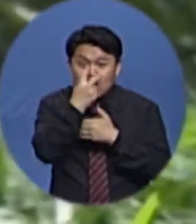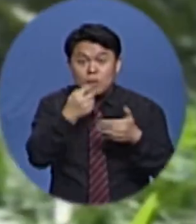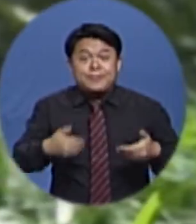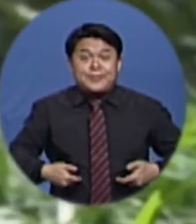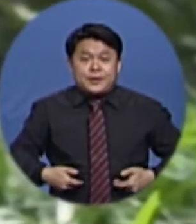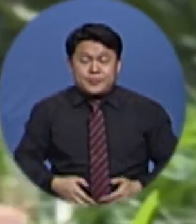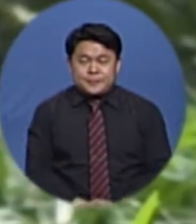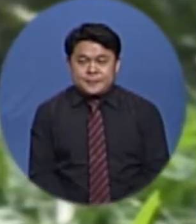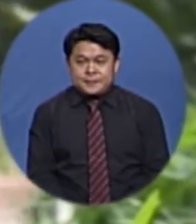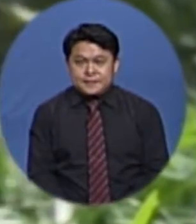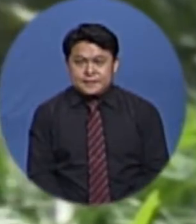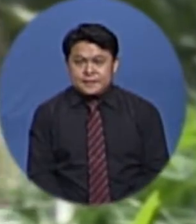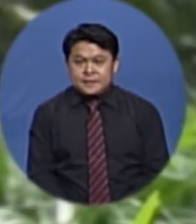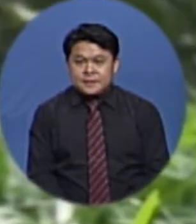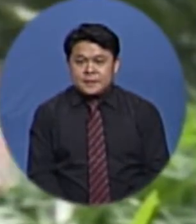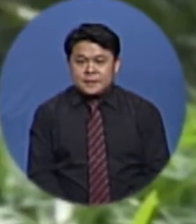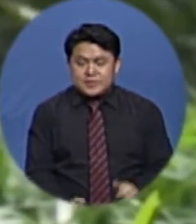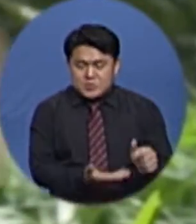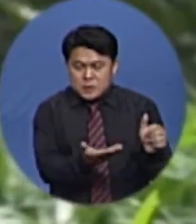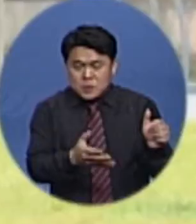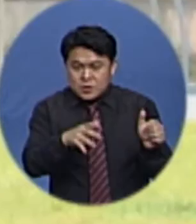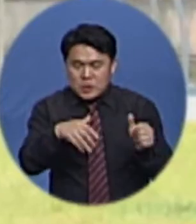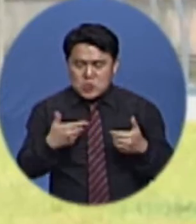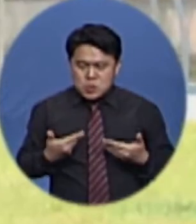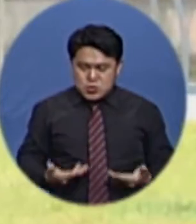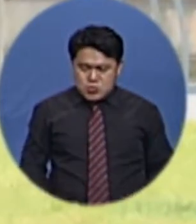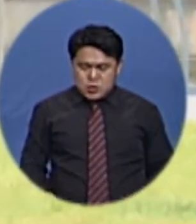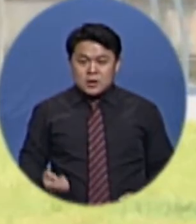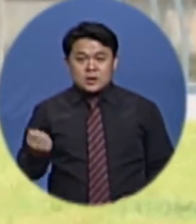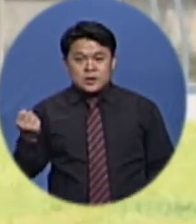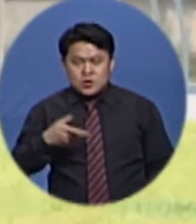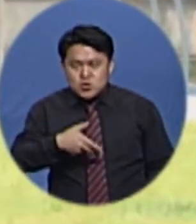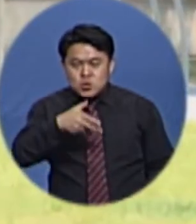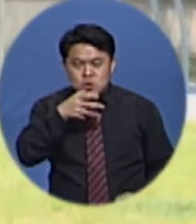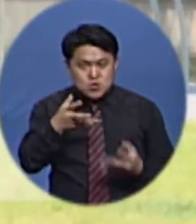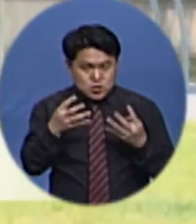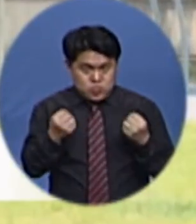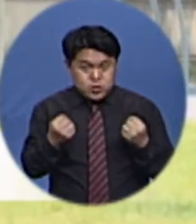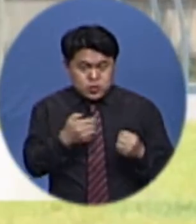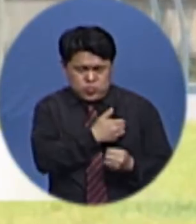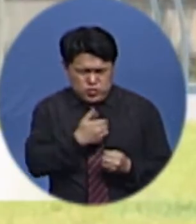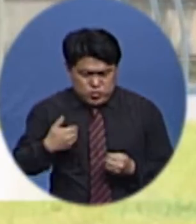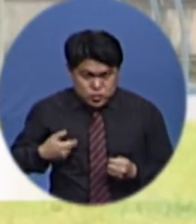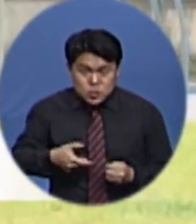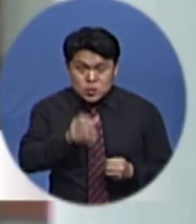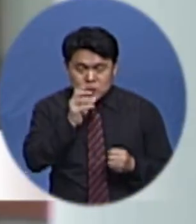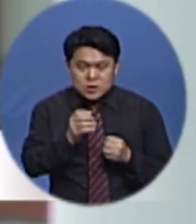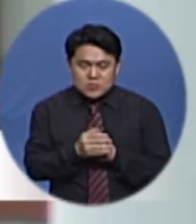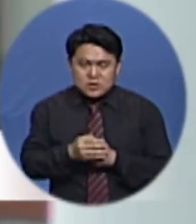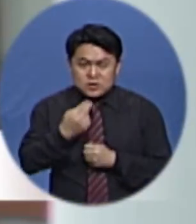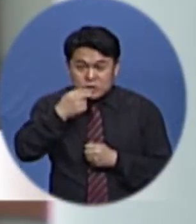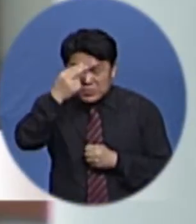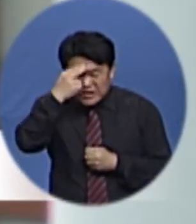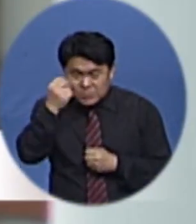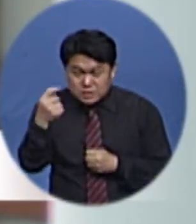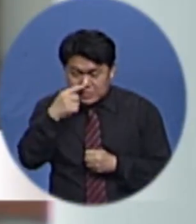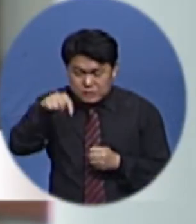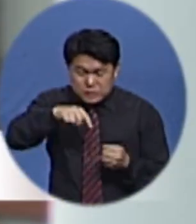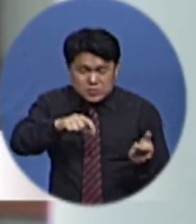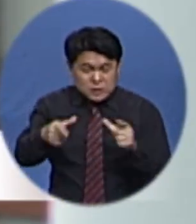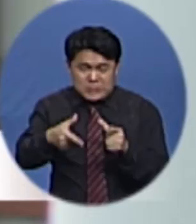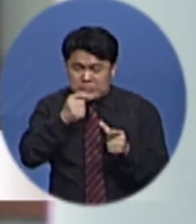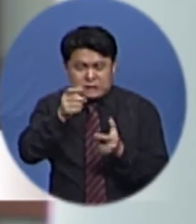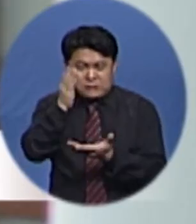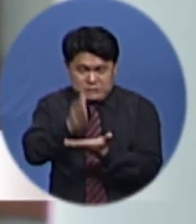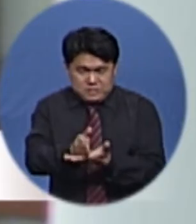합니다. 그늘에서 자주 휴식을 취하고 수분을 충분히 섭취해야 하며 술이나 카페인 음료는